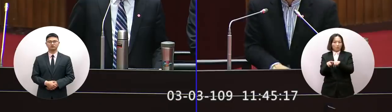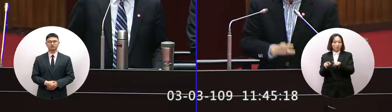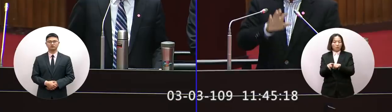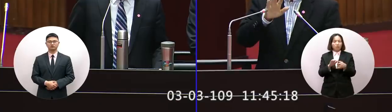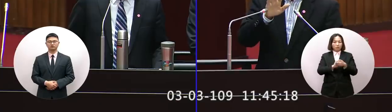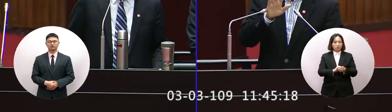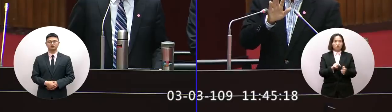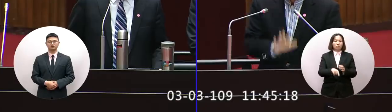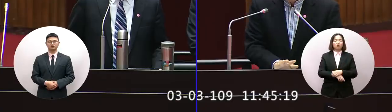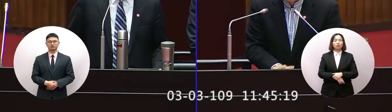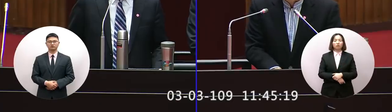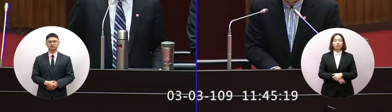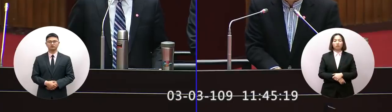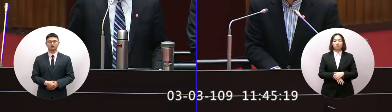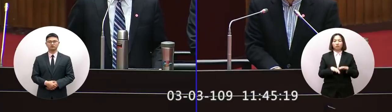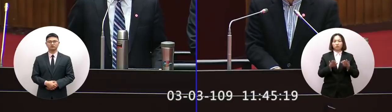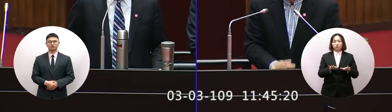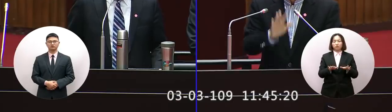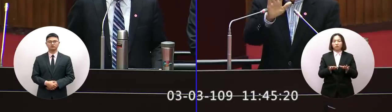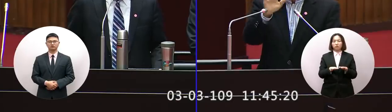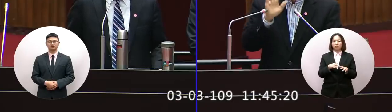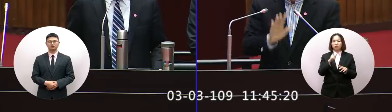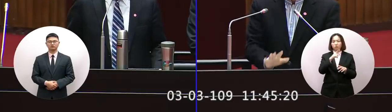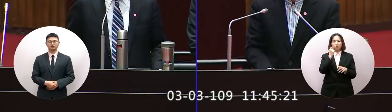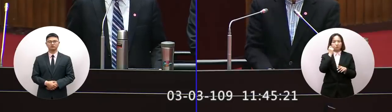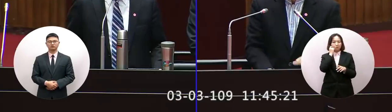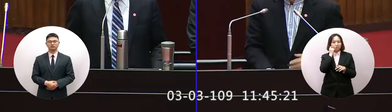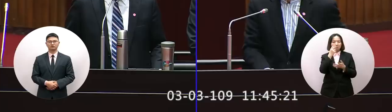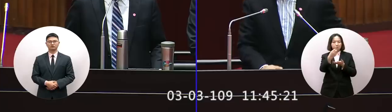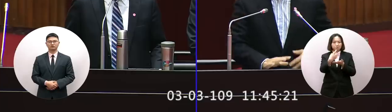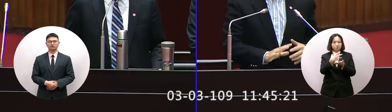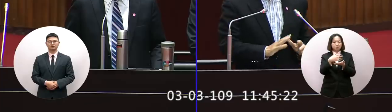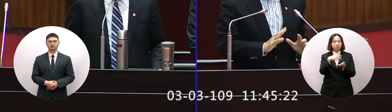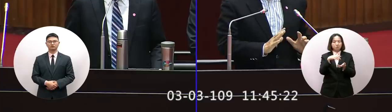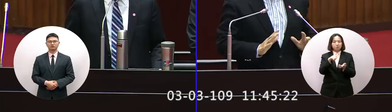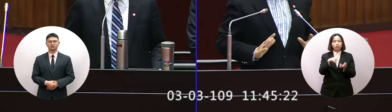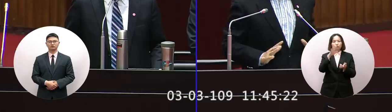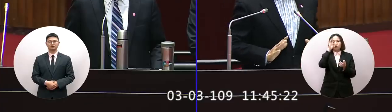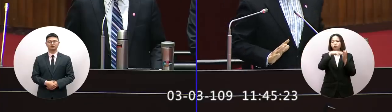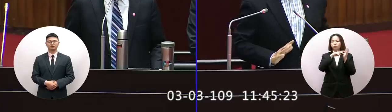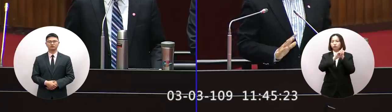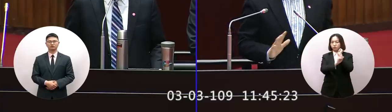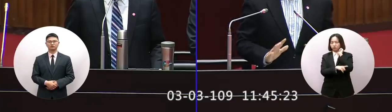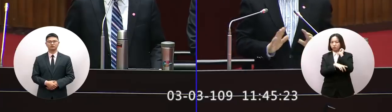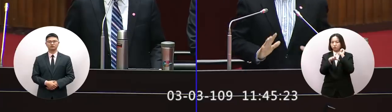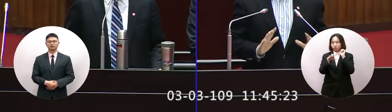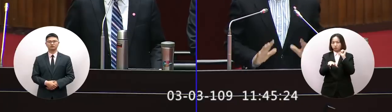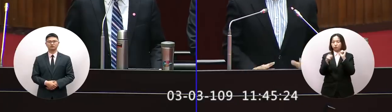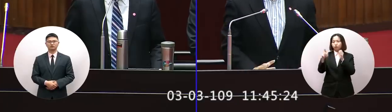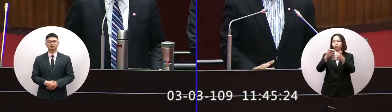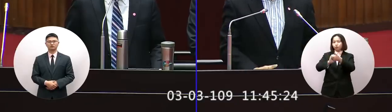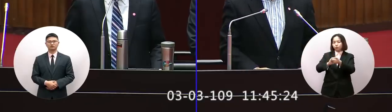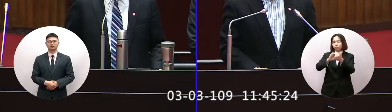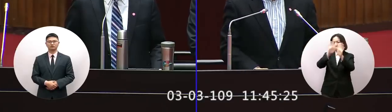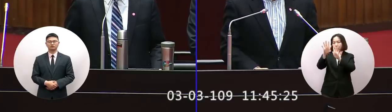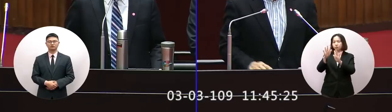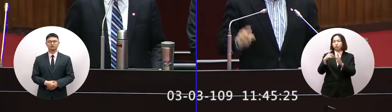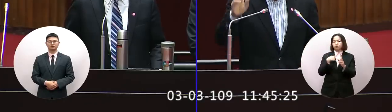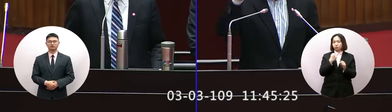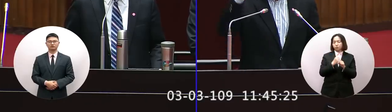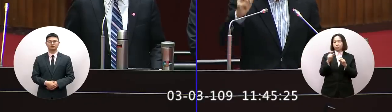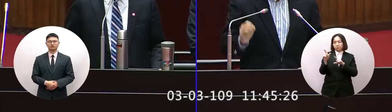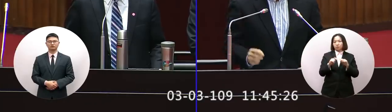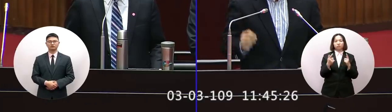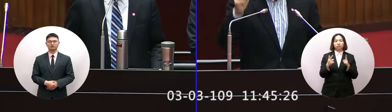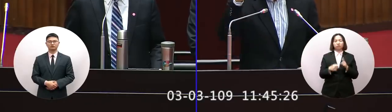所以現在來講的話你不能跟我們講說啊看立法院又定案不是這樣子